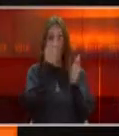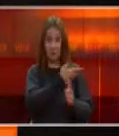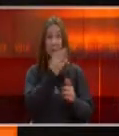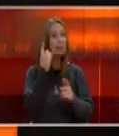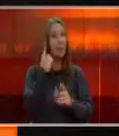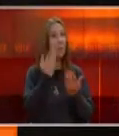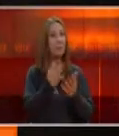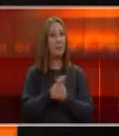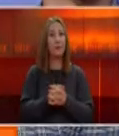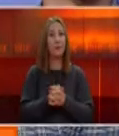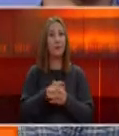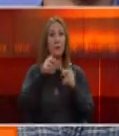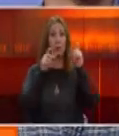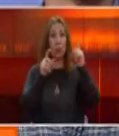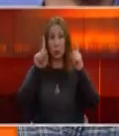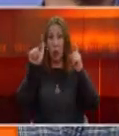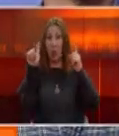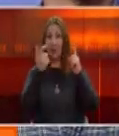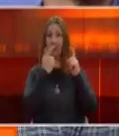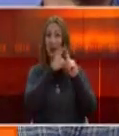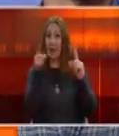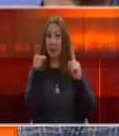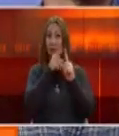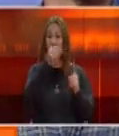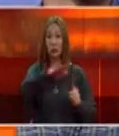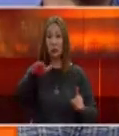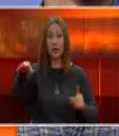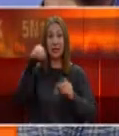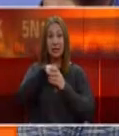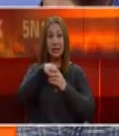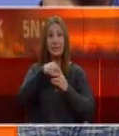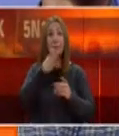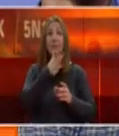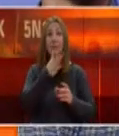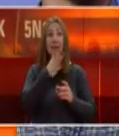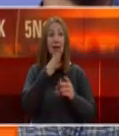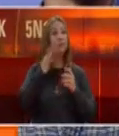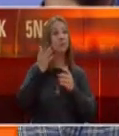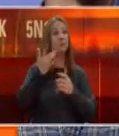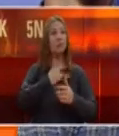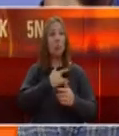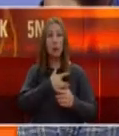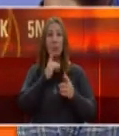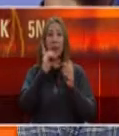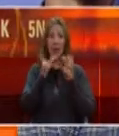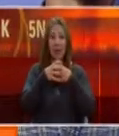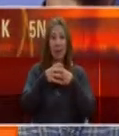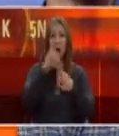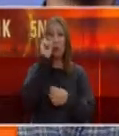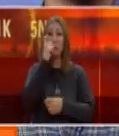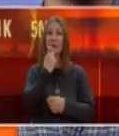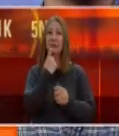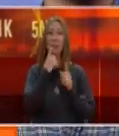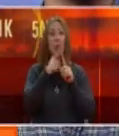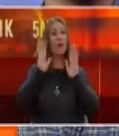sizden dinleyelim. Evet, 9-16 yaş arası çocuklar için tematik bilimsel turnuvalar düzenliyoruz. Gönüllü bir ekiple 9 yıldır yapıyoruz